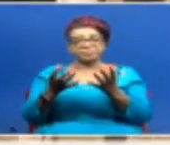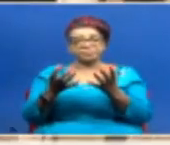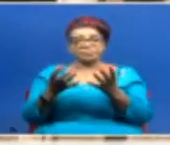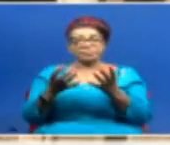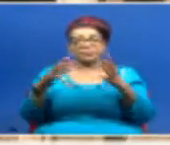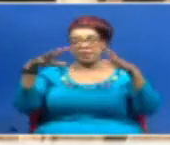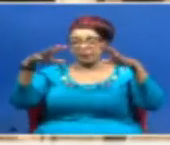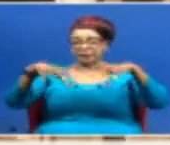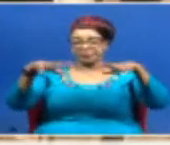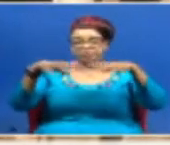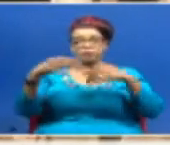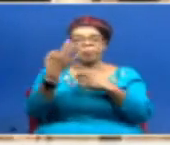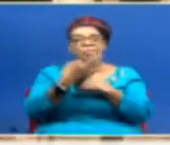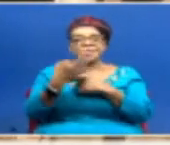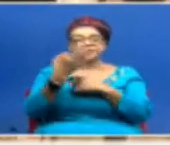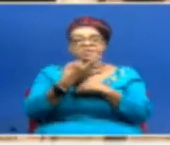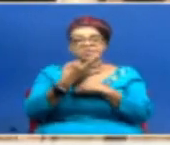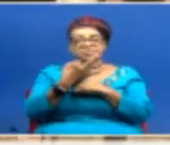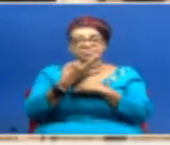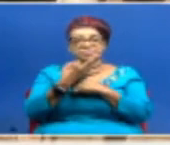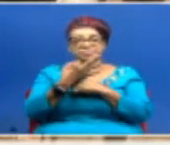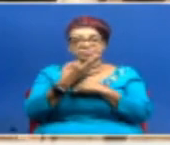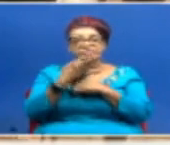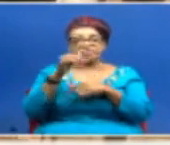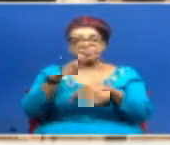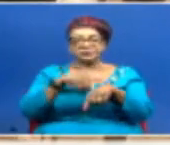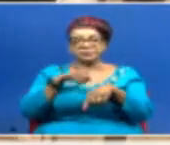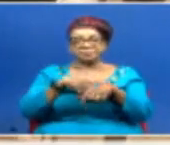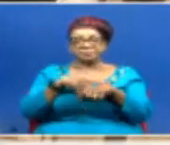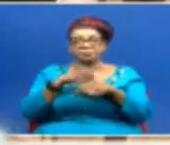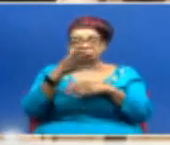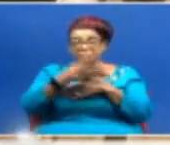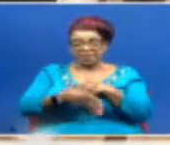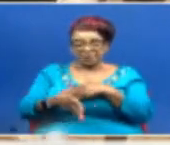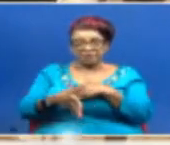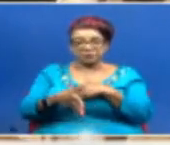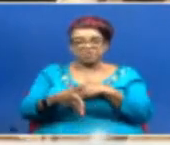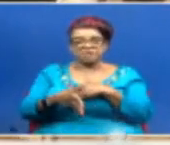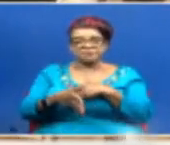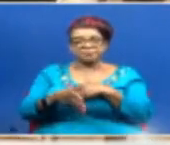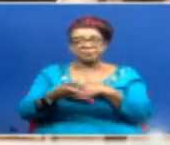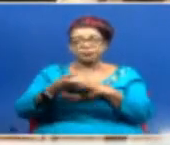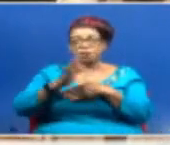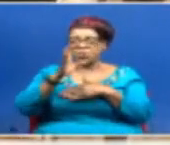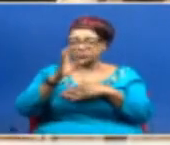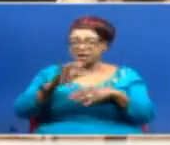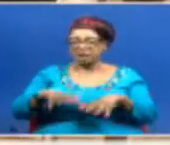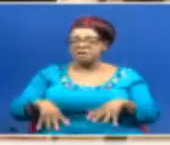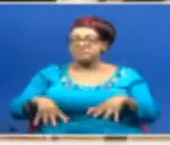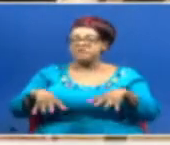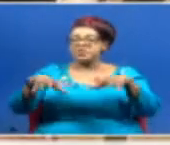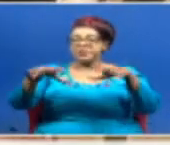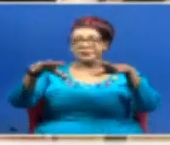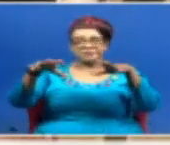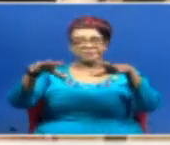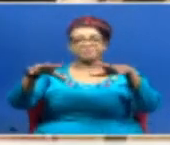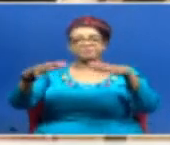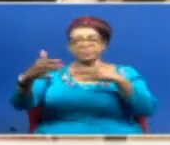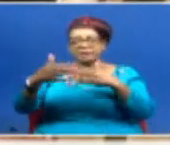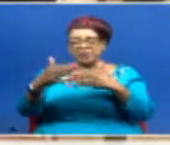Wednesday kutoka saa 6 usiku, ndio maji ilituamusha. Tukaiona iko karibu na